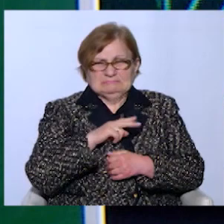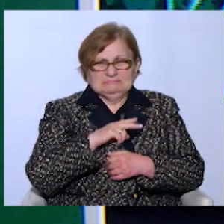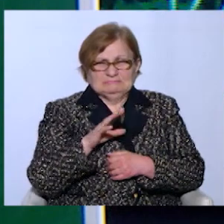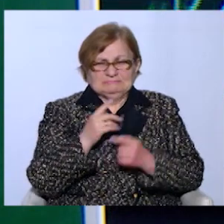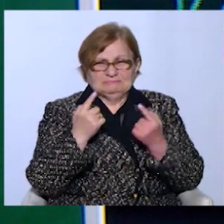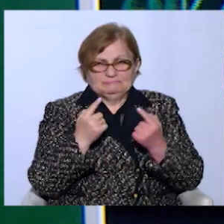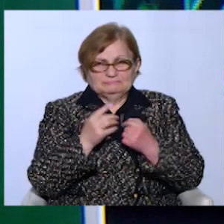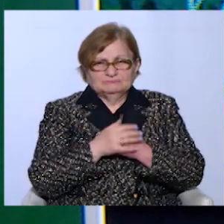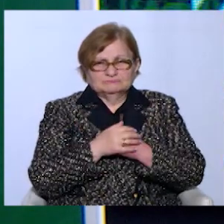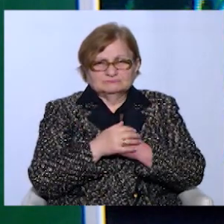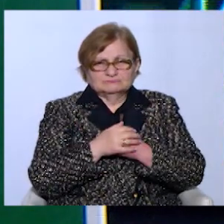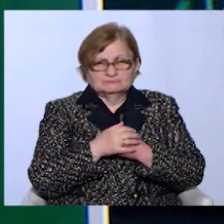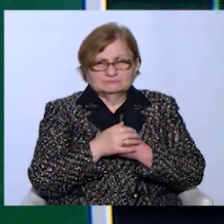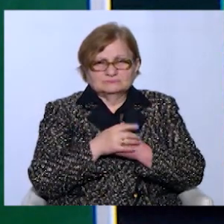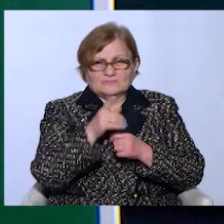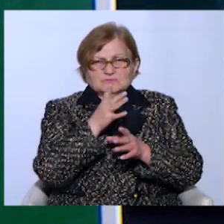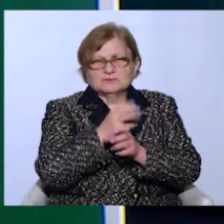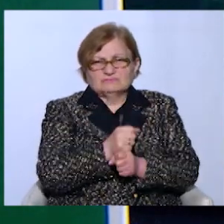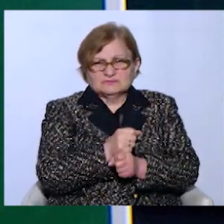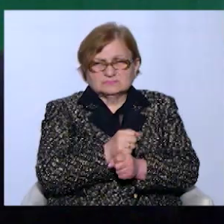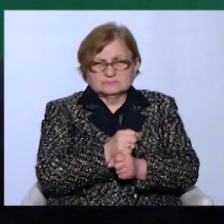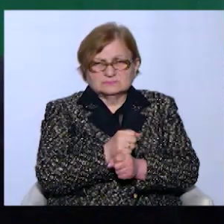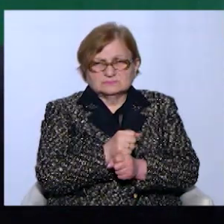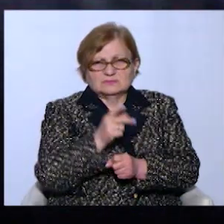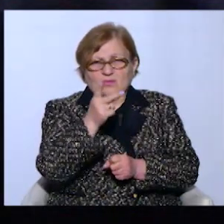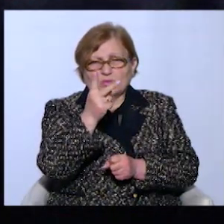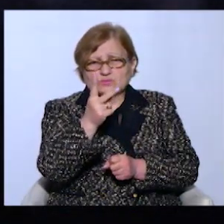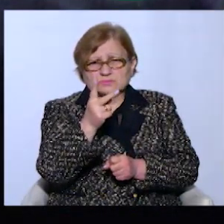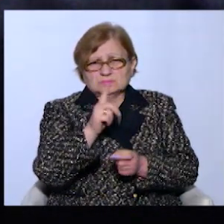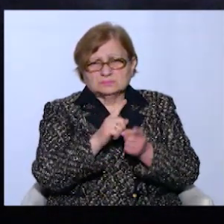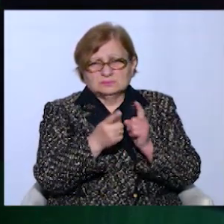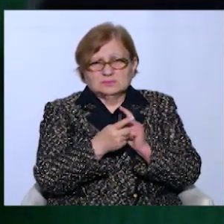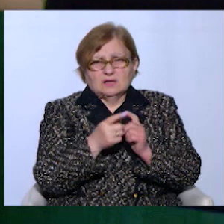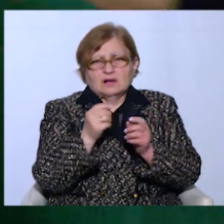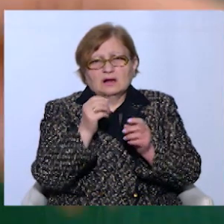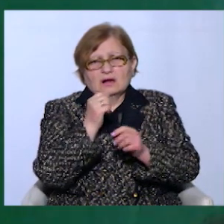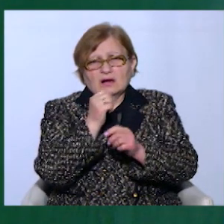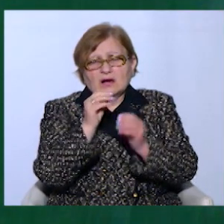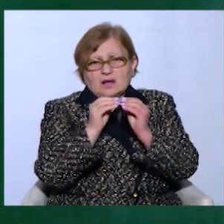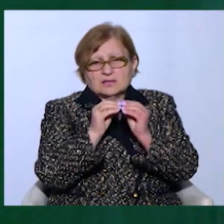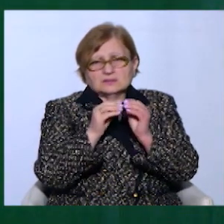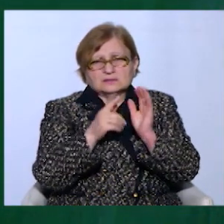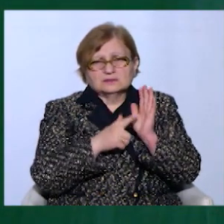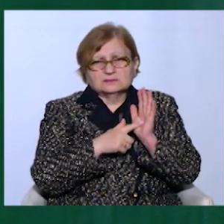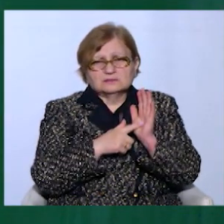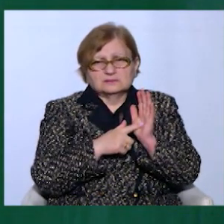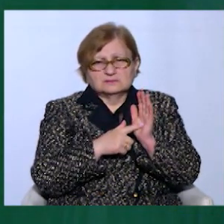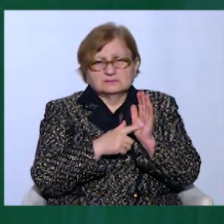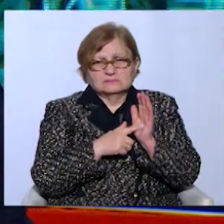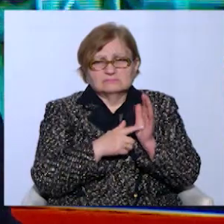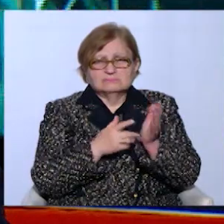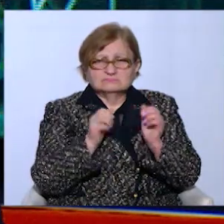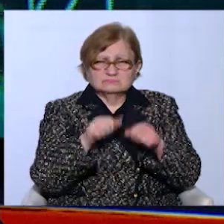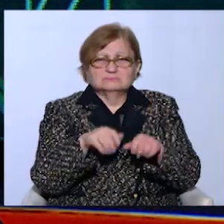დიდი რიცხვები პირდაპირ ვხედავ რომ იკოცება 2-ზე გამოვიდა 10 მე 7-დი და რატო დავწერო 10 მე 7-დი შეიძლება დატო